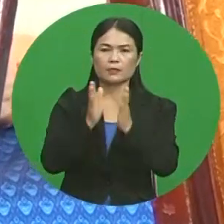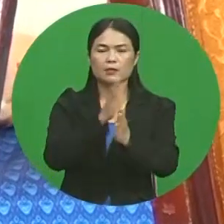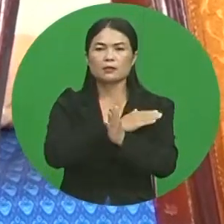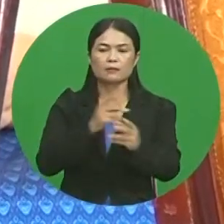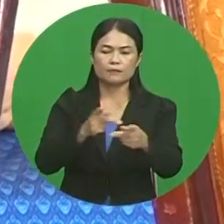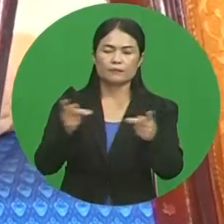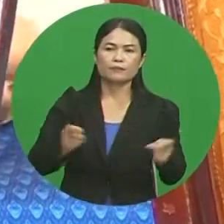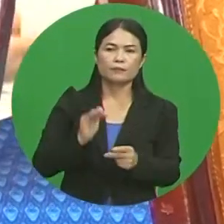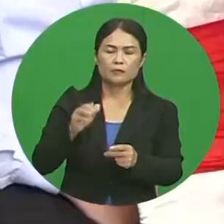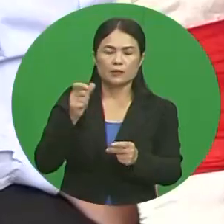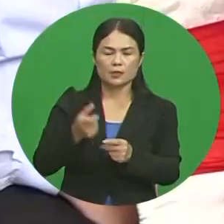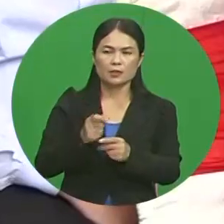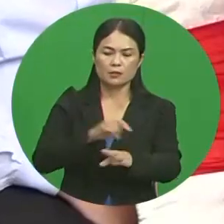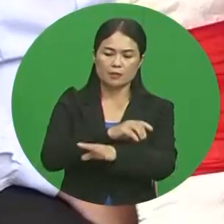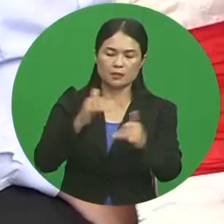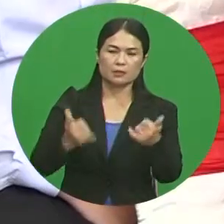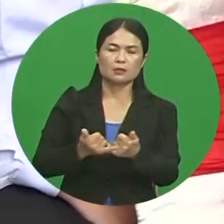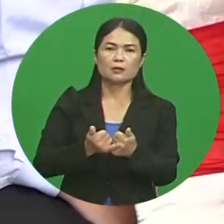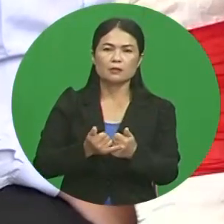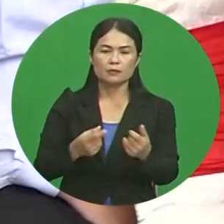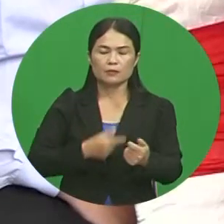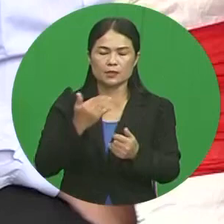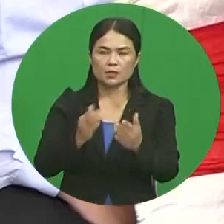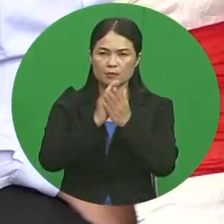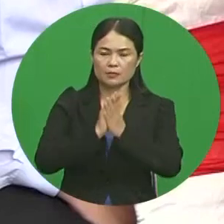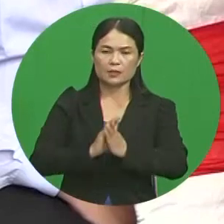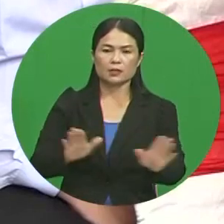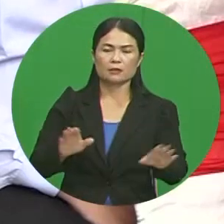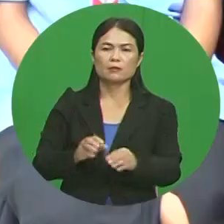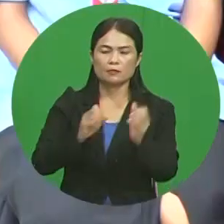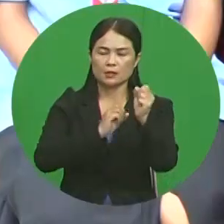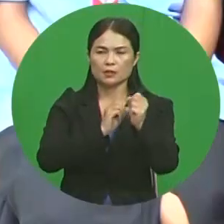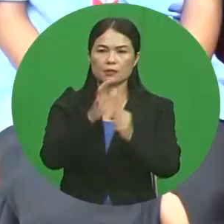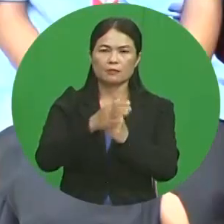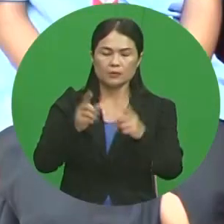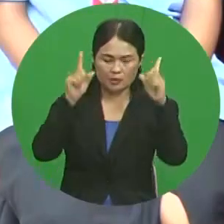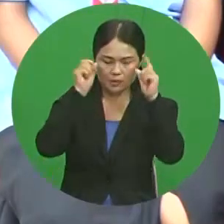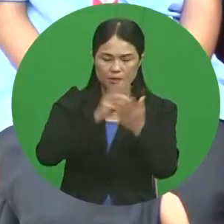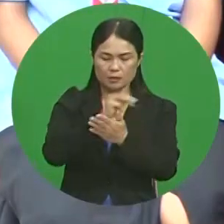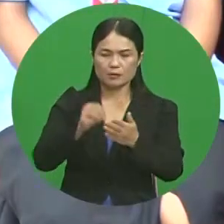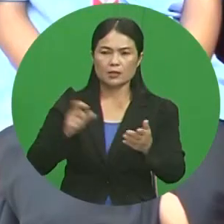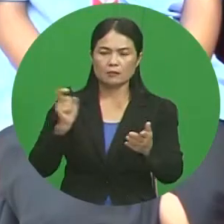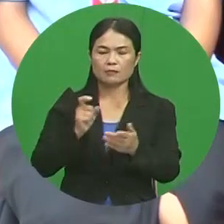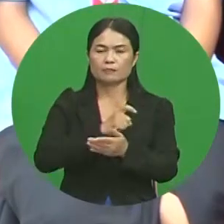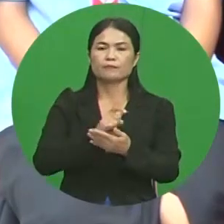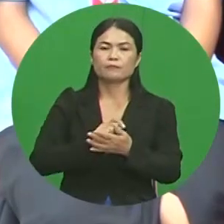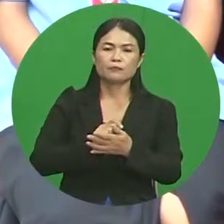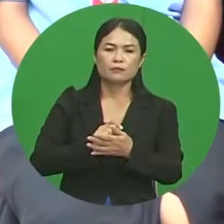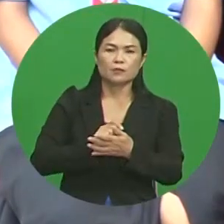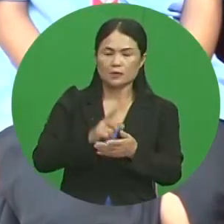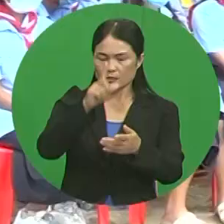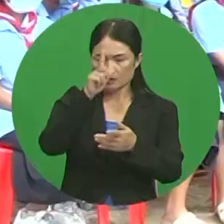ឃវត្តសាឡាអណ្ដែតនារយៈពេលនេះគឺដោយសារសុខសន្តិភាពដែលផ្ដាំឡើងដោយអាដាមកតេបណ្ឌិតហ៊ីងបនហៀងនិ